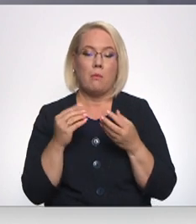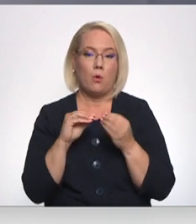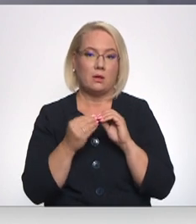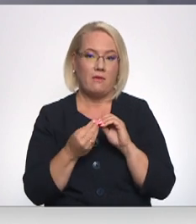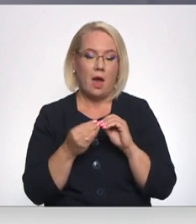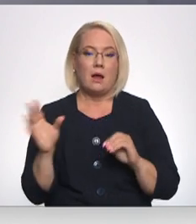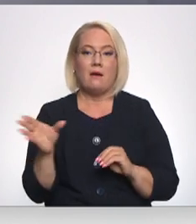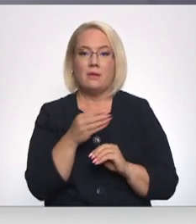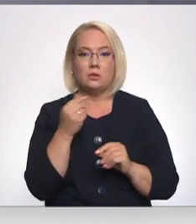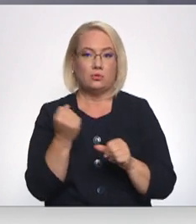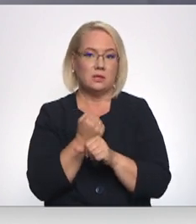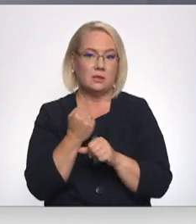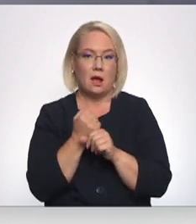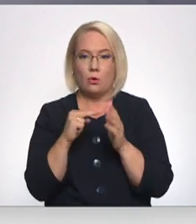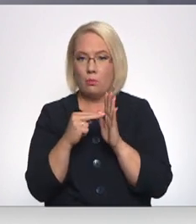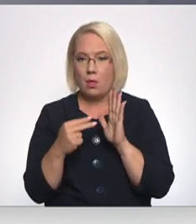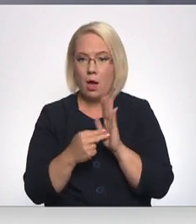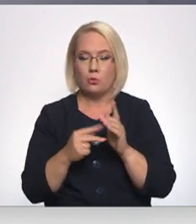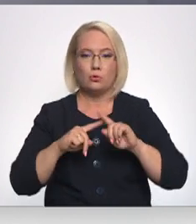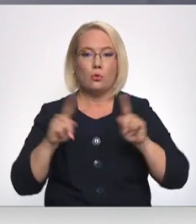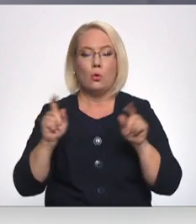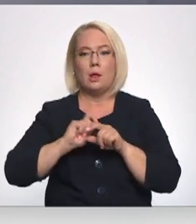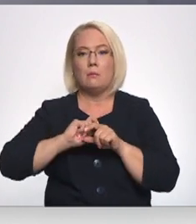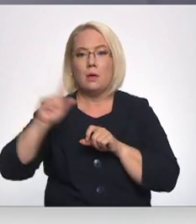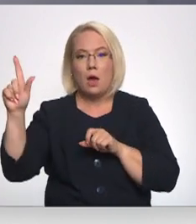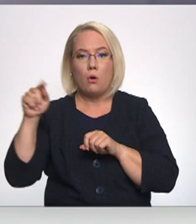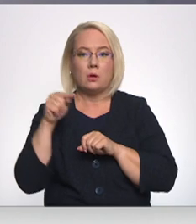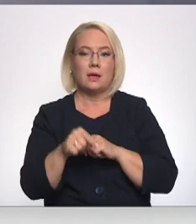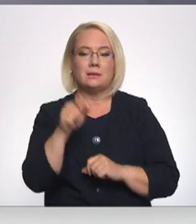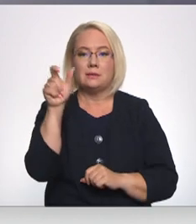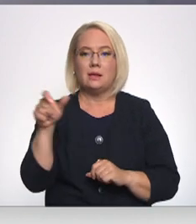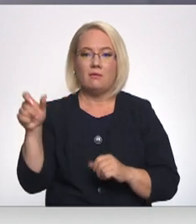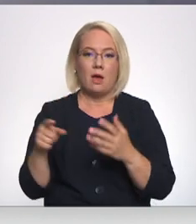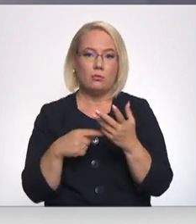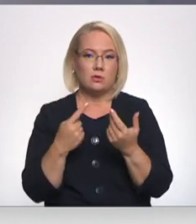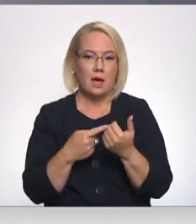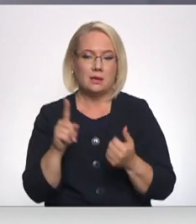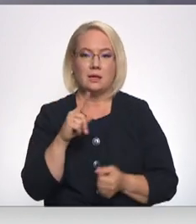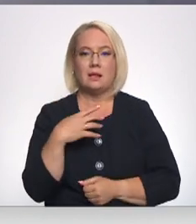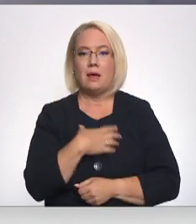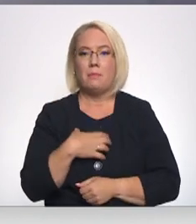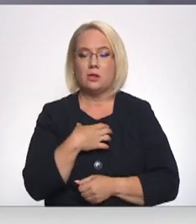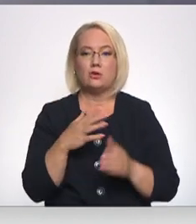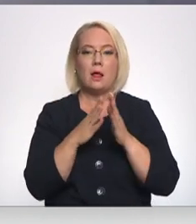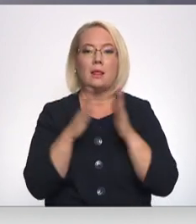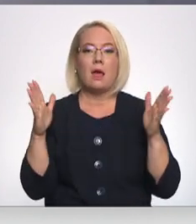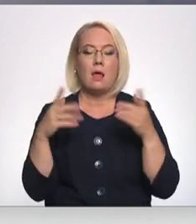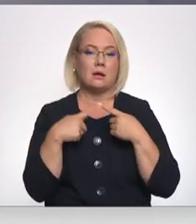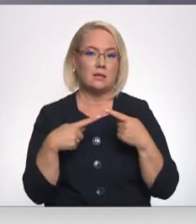šos visus izstrādātos plānus un tiklīdz pieaug šis cilvēku skaits, kur ir nepieciešams lielāks